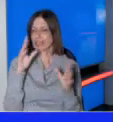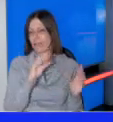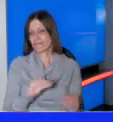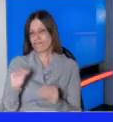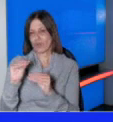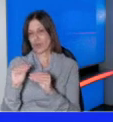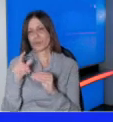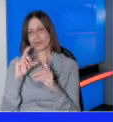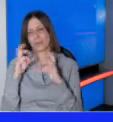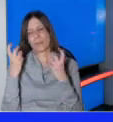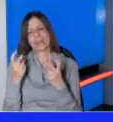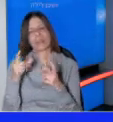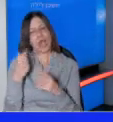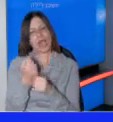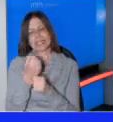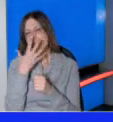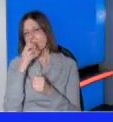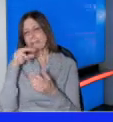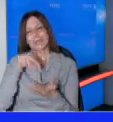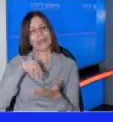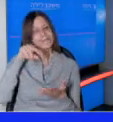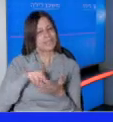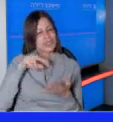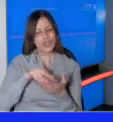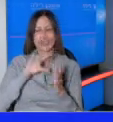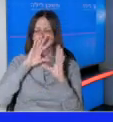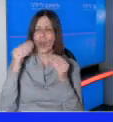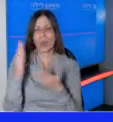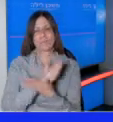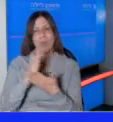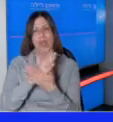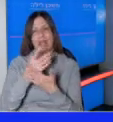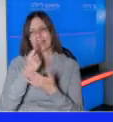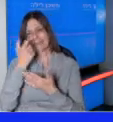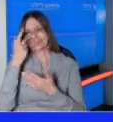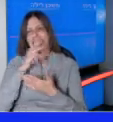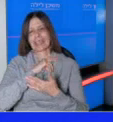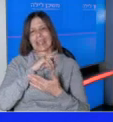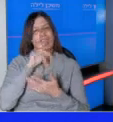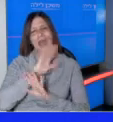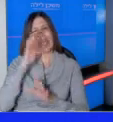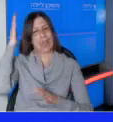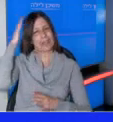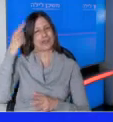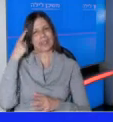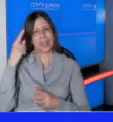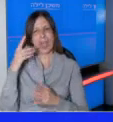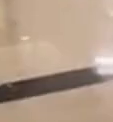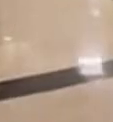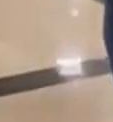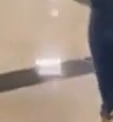תזוזו, הפאנל פה עשה חימומים, קפיצות, ג'אמפינג ג'אקס, הכל מוכן, קצת אנגלית, לא רק בנט יודע. מעברון ואנחנו